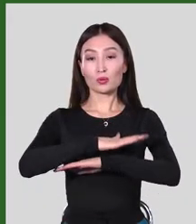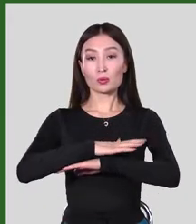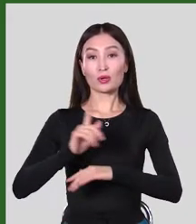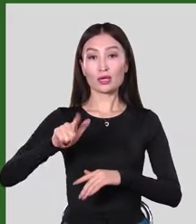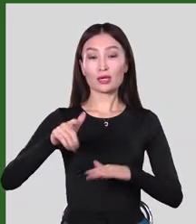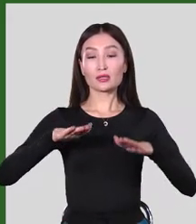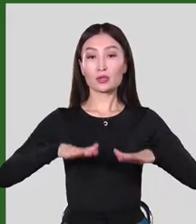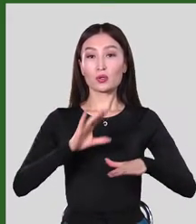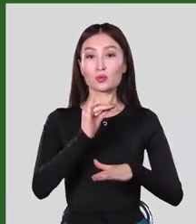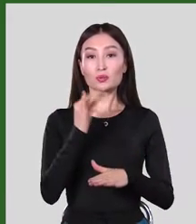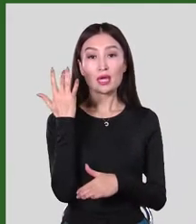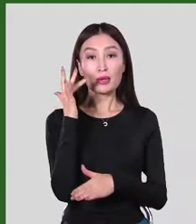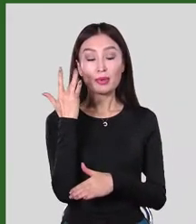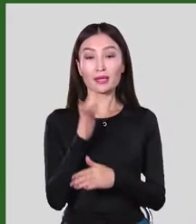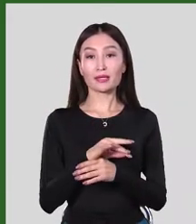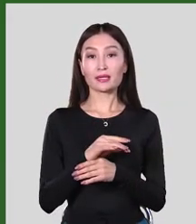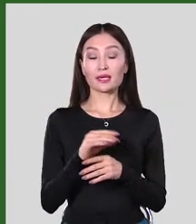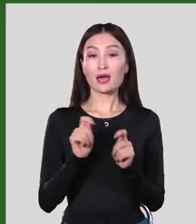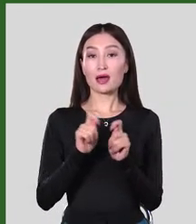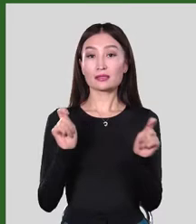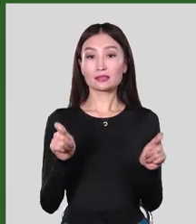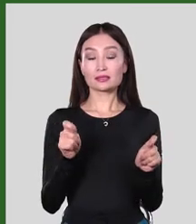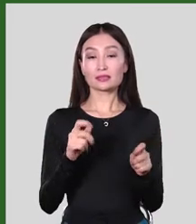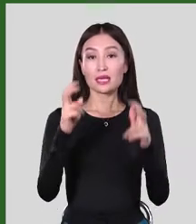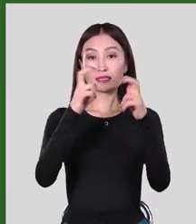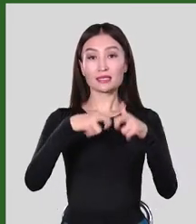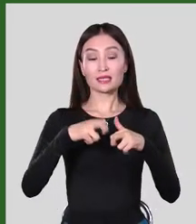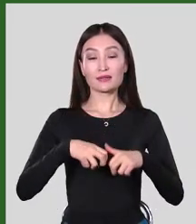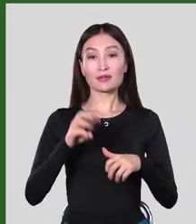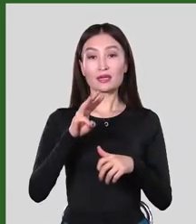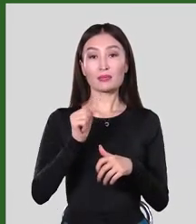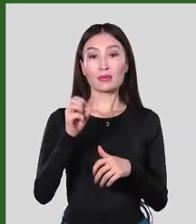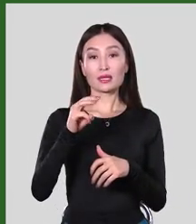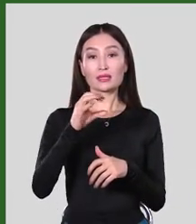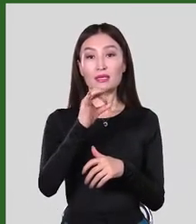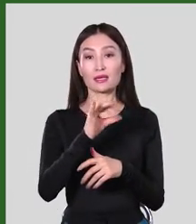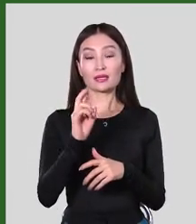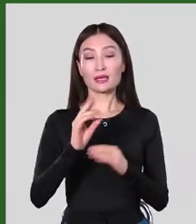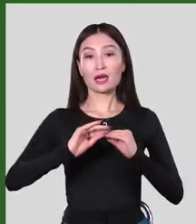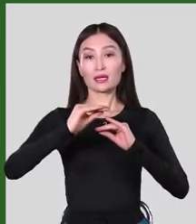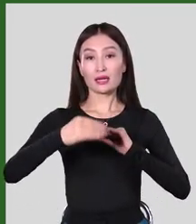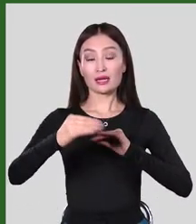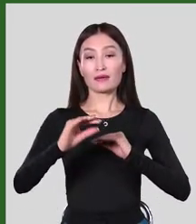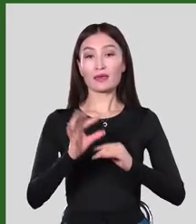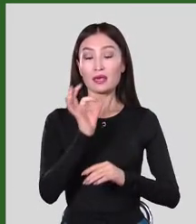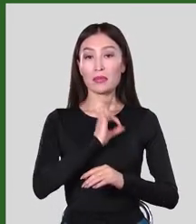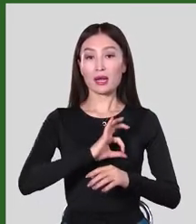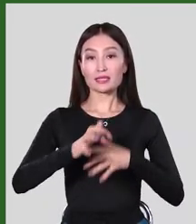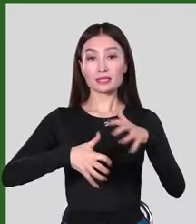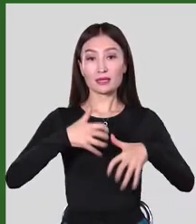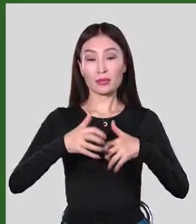географическое положение Южной Америки, открытие и исследование материка, рельеф и полезные